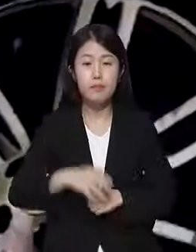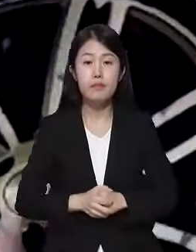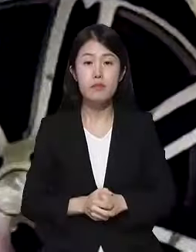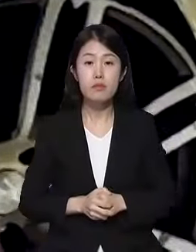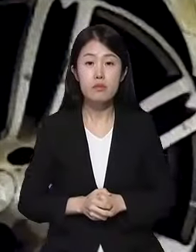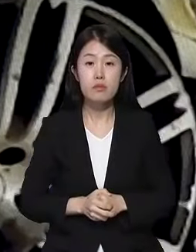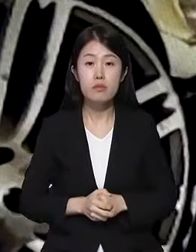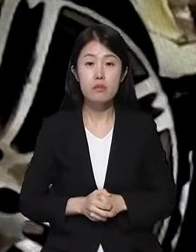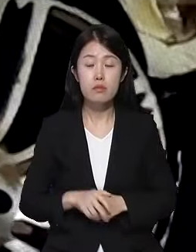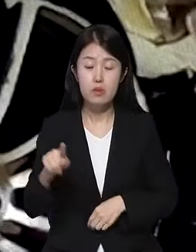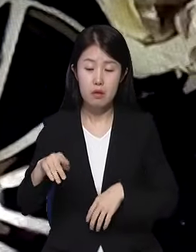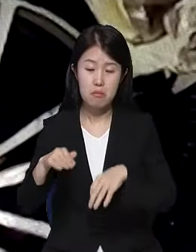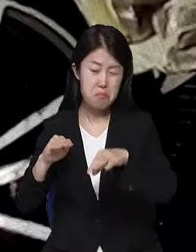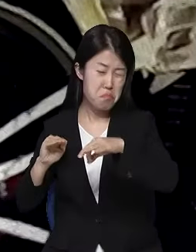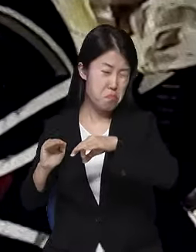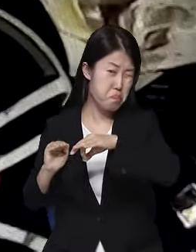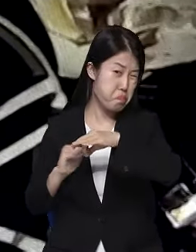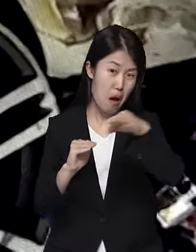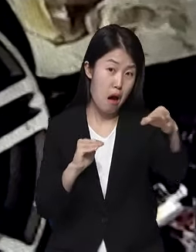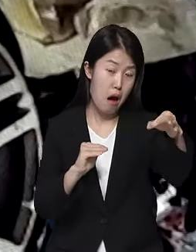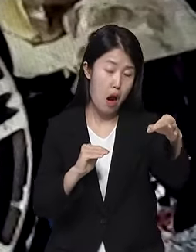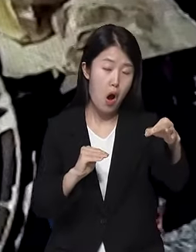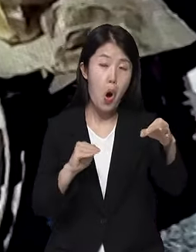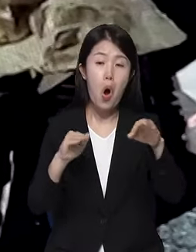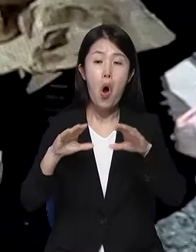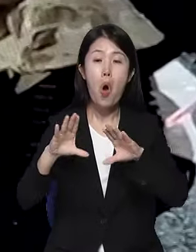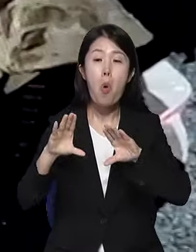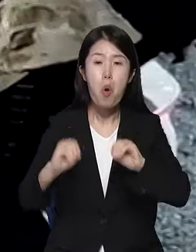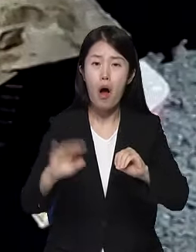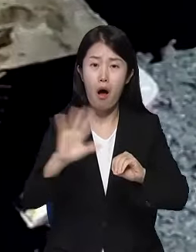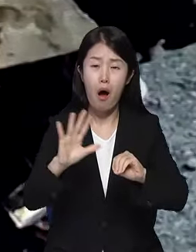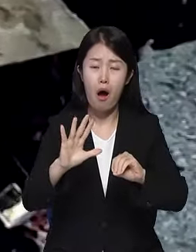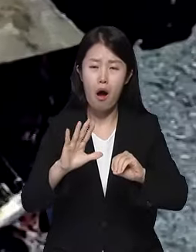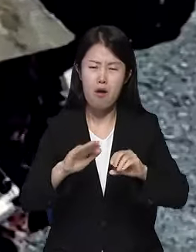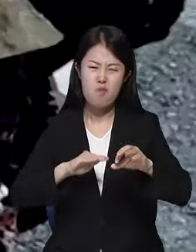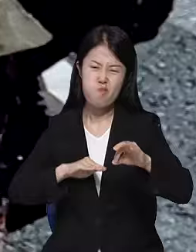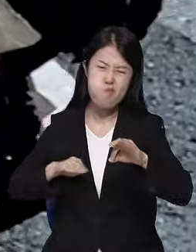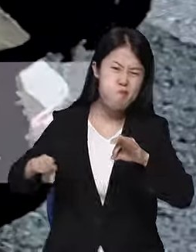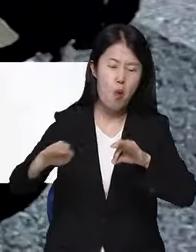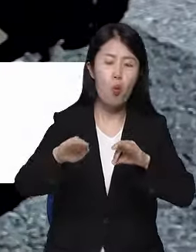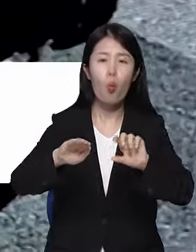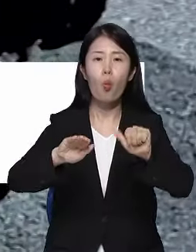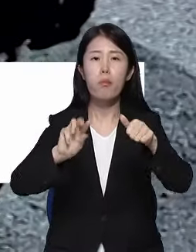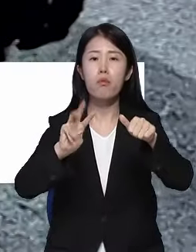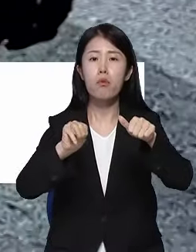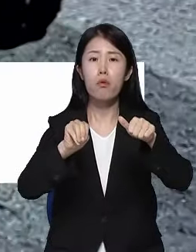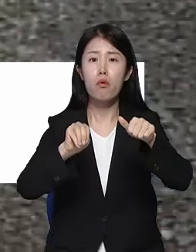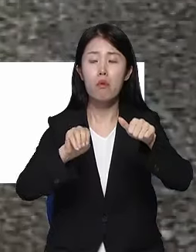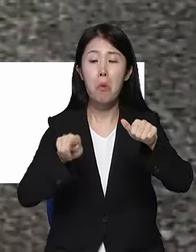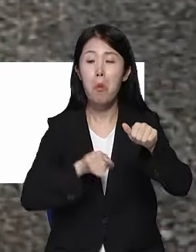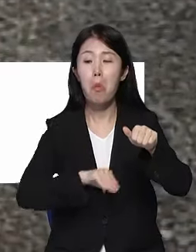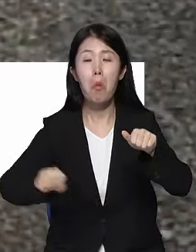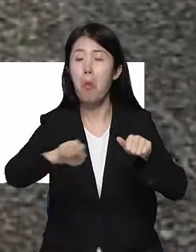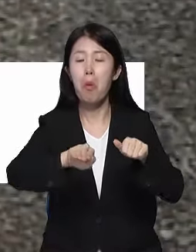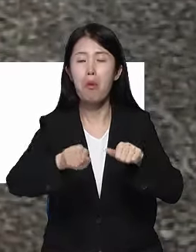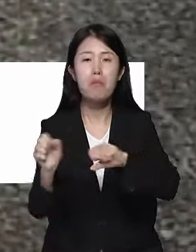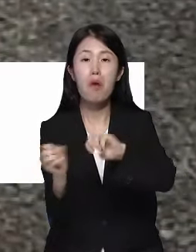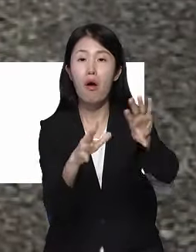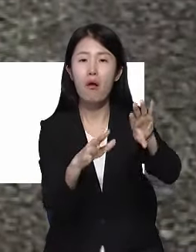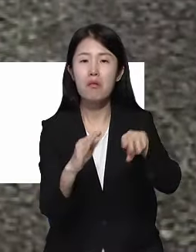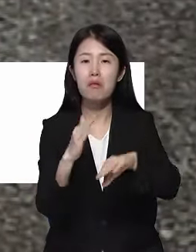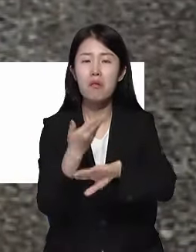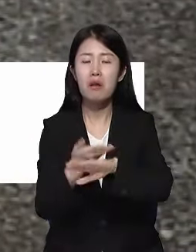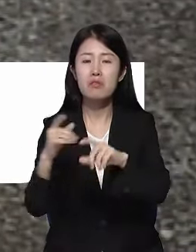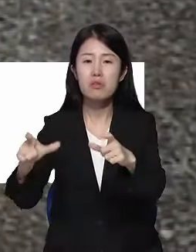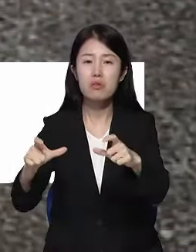낸 이들은 충돌 뒤에도 속도를 줄이지 않고 500m를 더 진행한 뒤 갓길에 차를 버리고 다른 지역으로 도주한